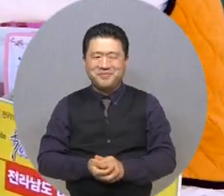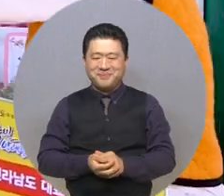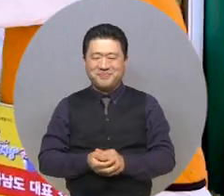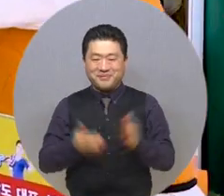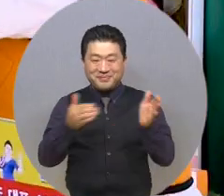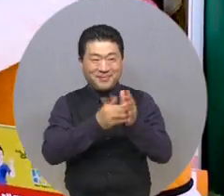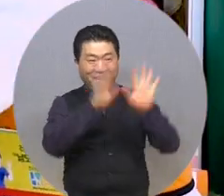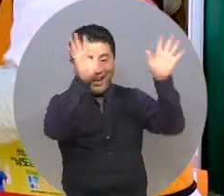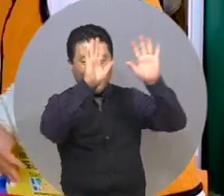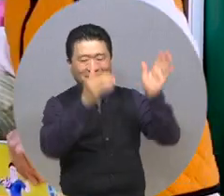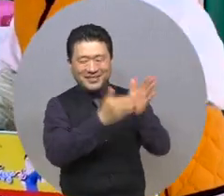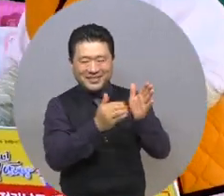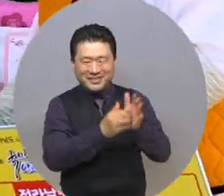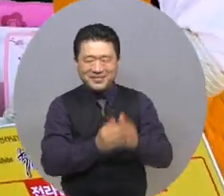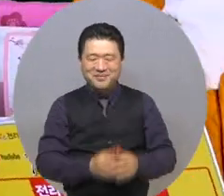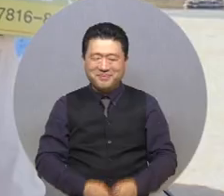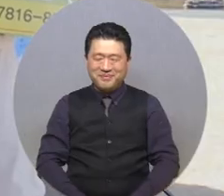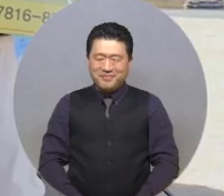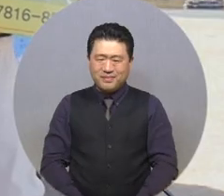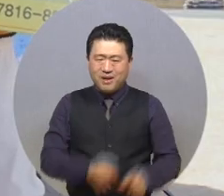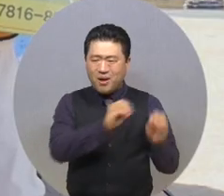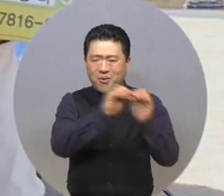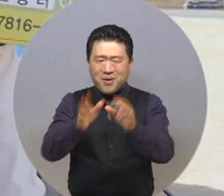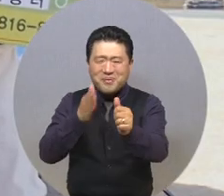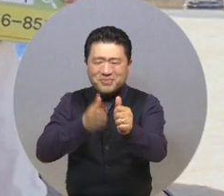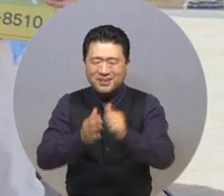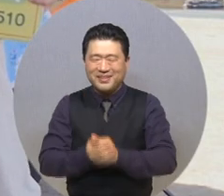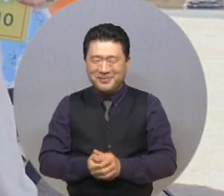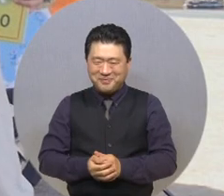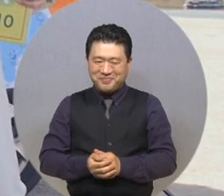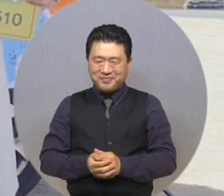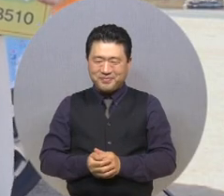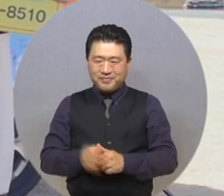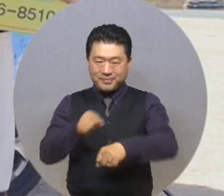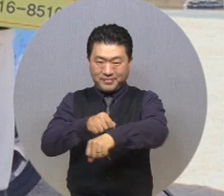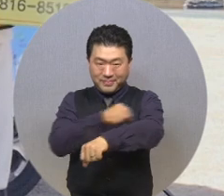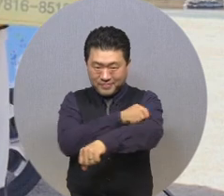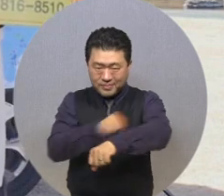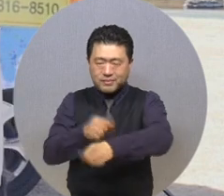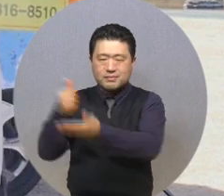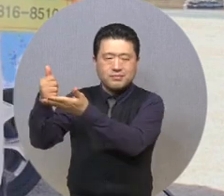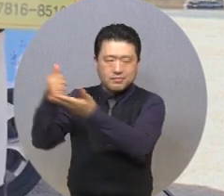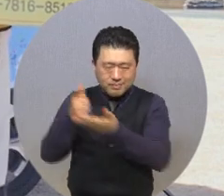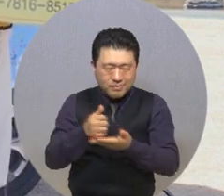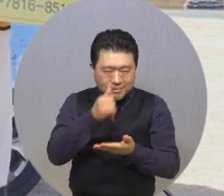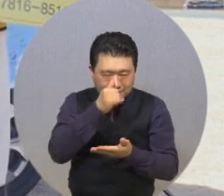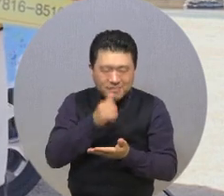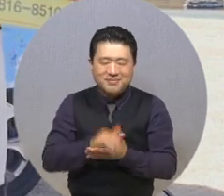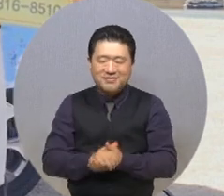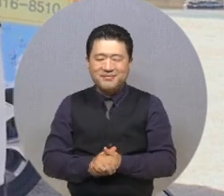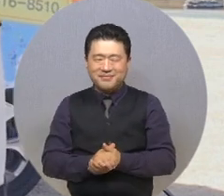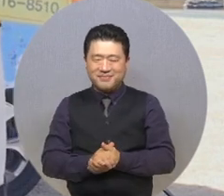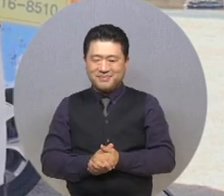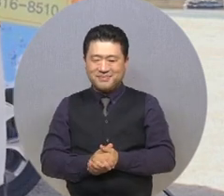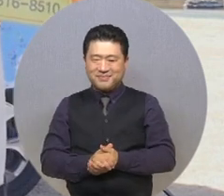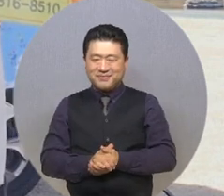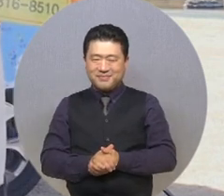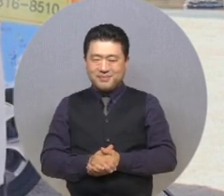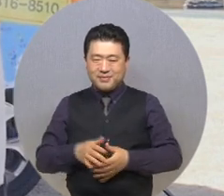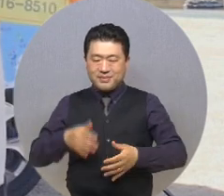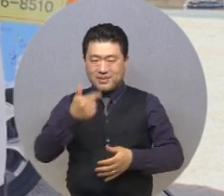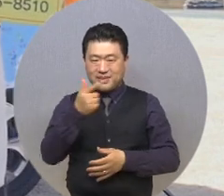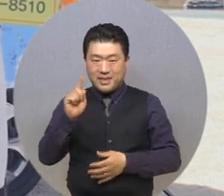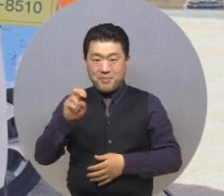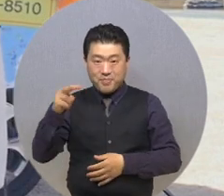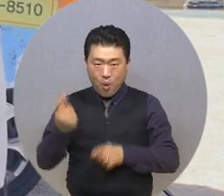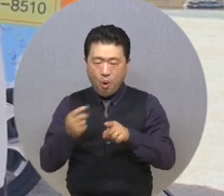일시정지 아니요? 놓고 가, 놓고 가, 놓고 가. 요걸 총평으로 특별히 게스트가 계시다며 특별히 게스트로 나오셔가지고 남도